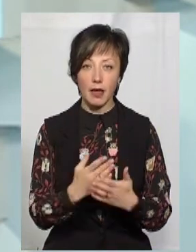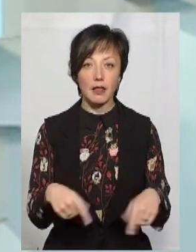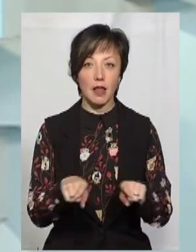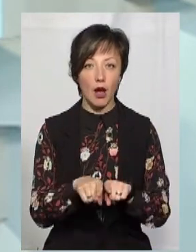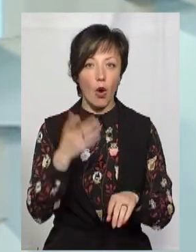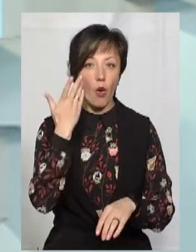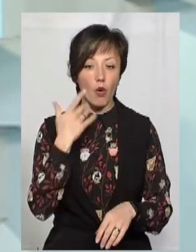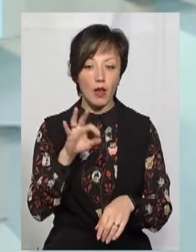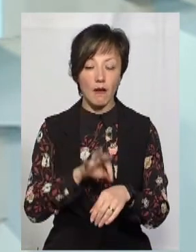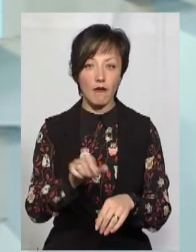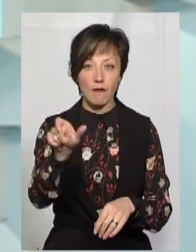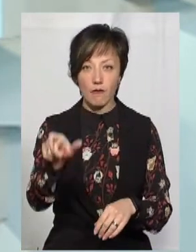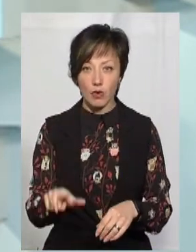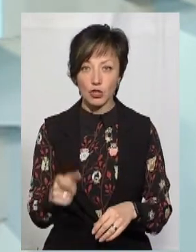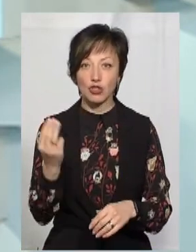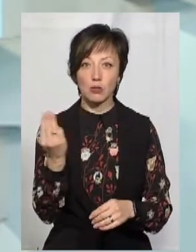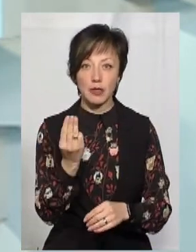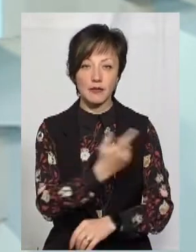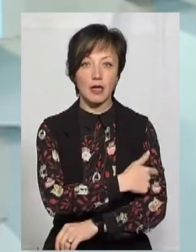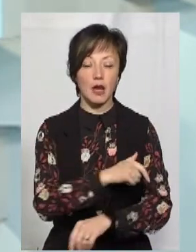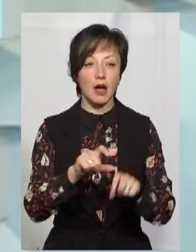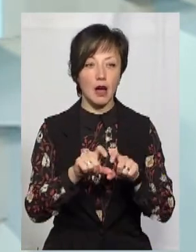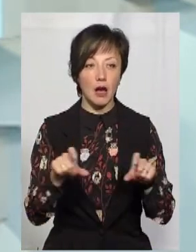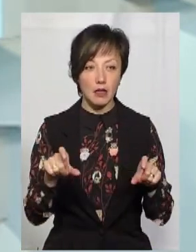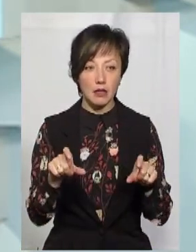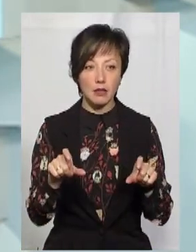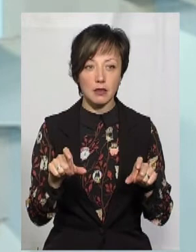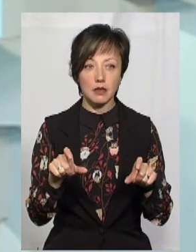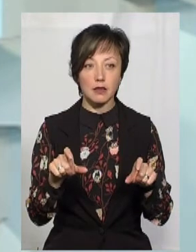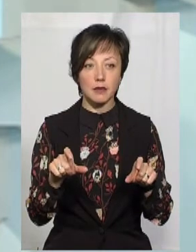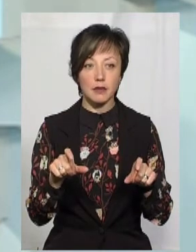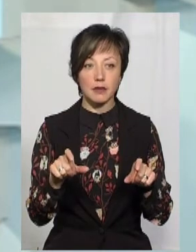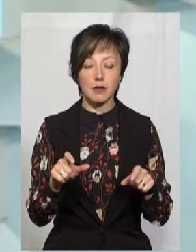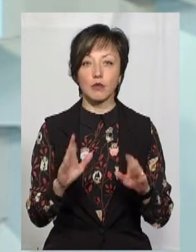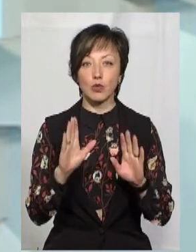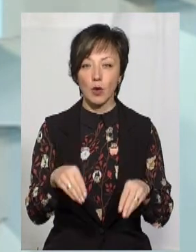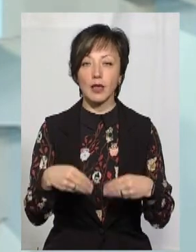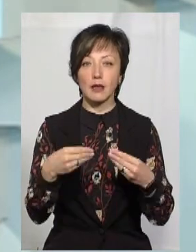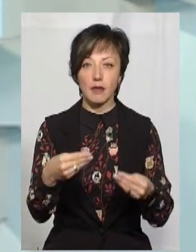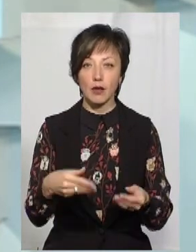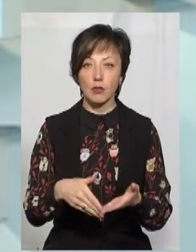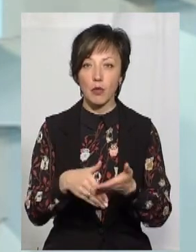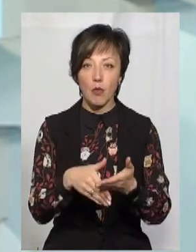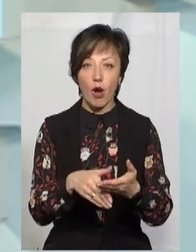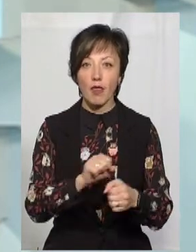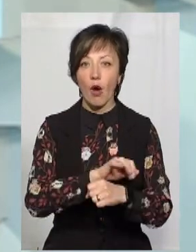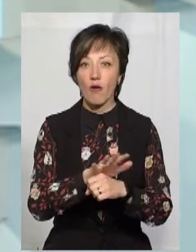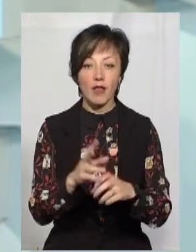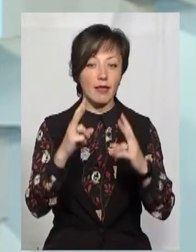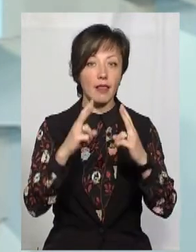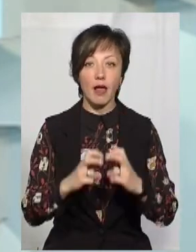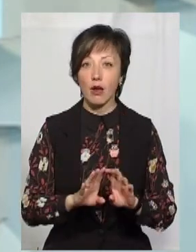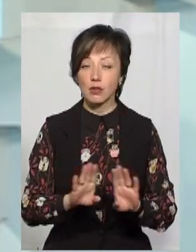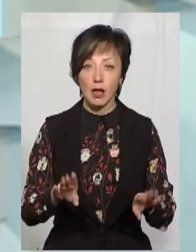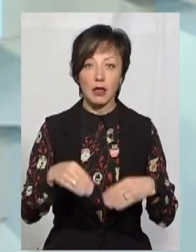Коли цей хворий поступив, і взагалі Шепетівська лікарня, як лікарня буде, яка надавати допомогу хворим на ковід, не розглядалася. Більше